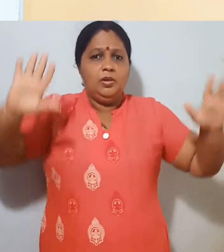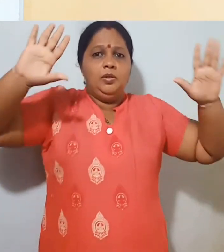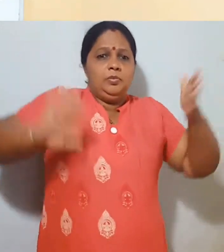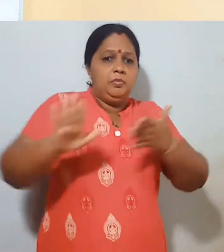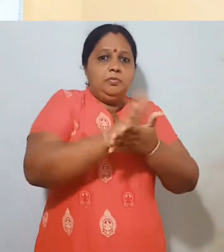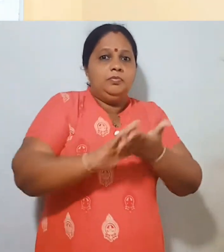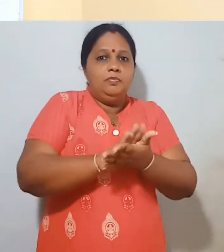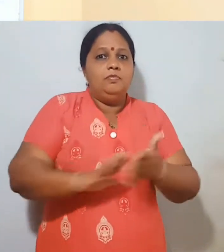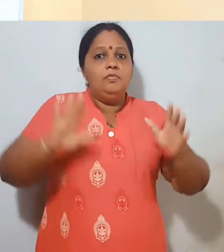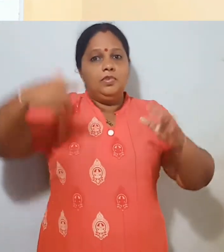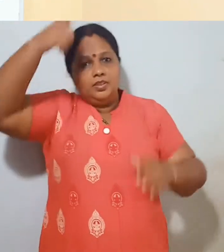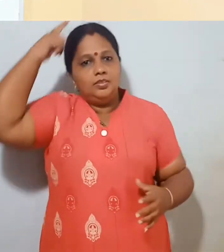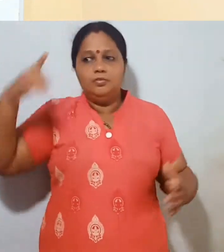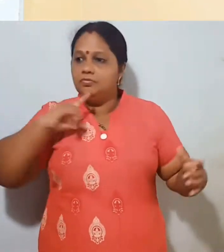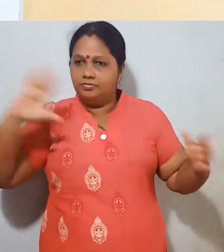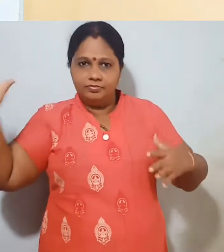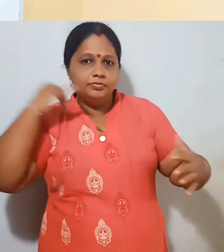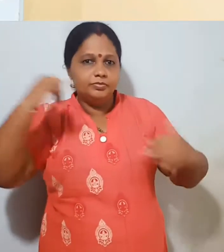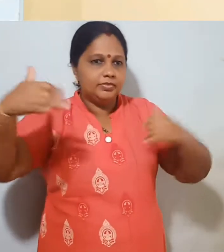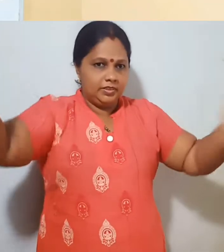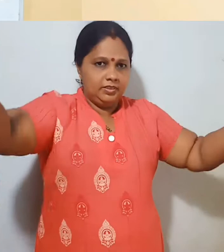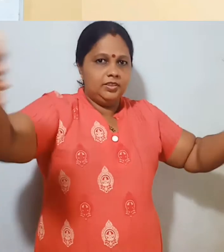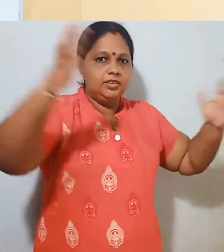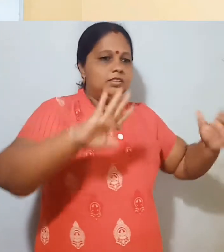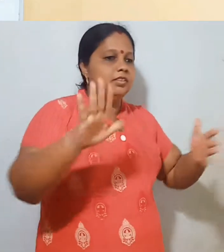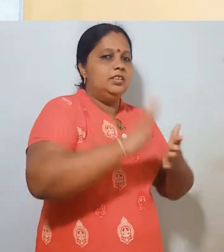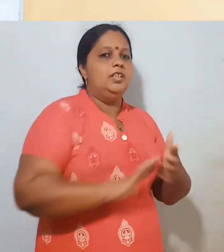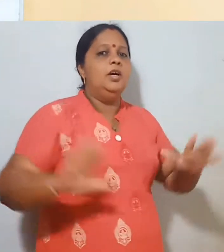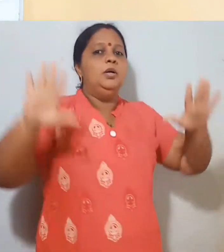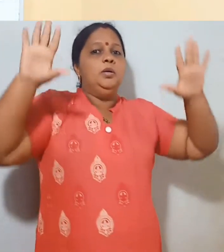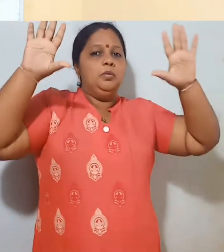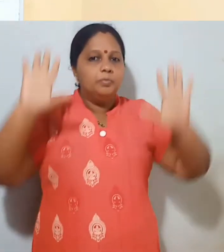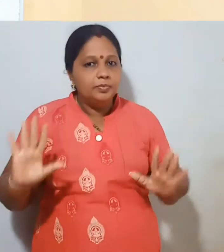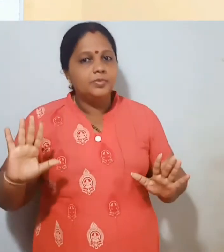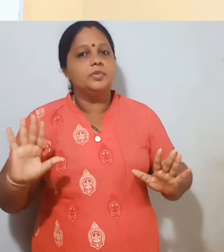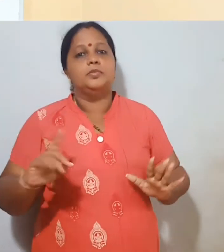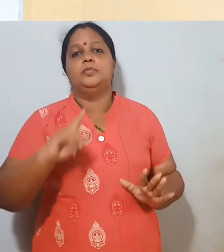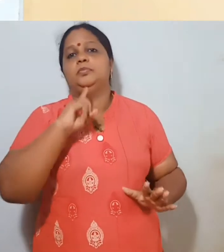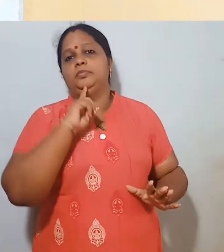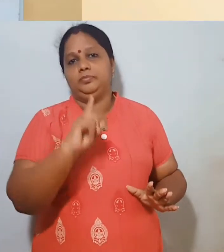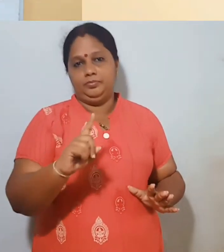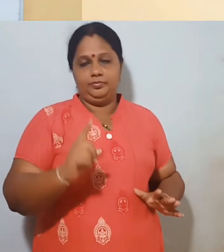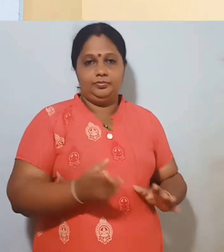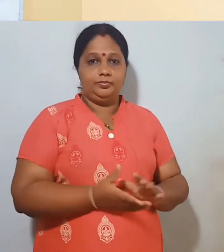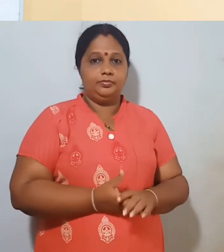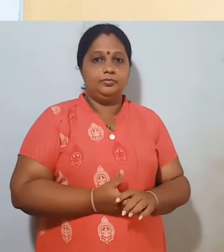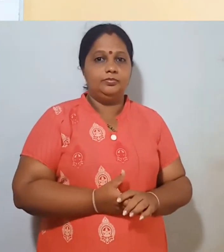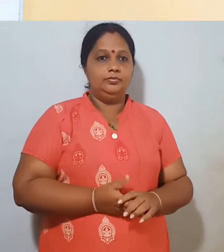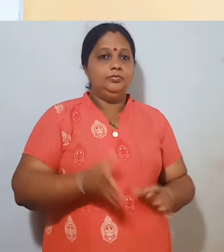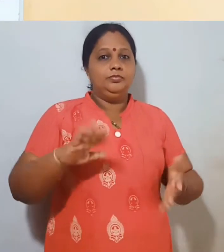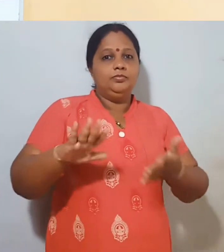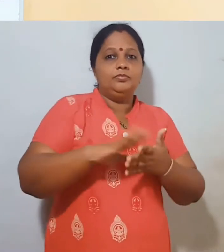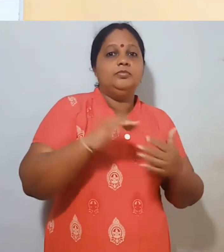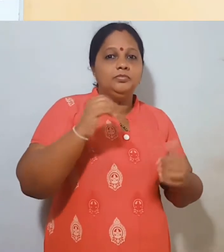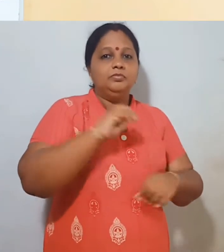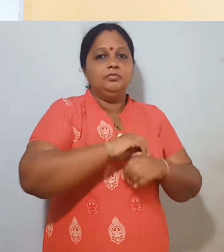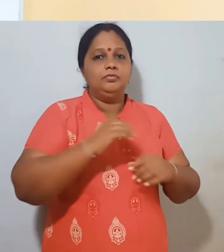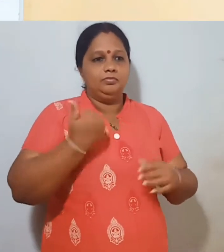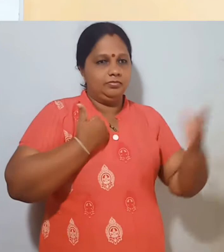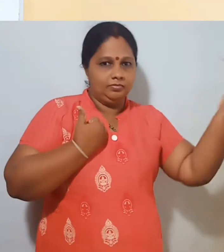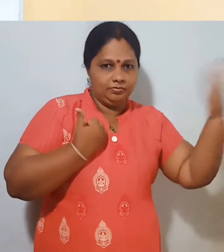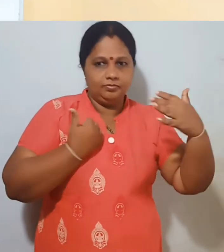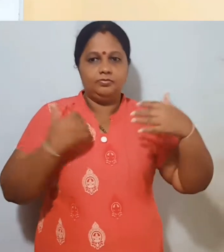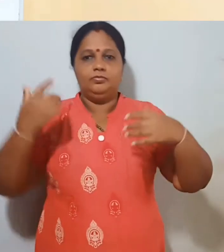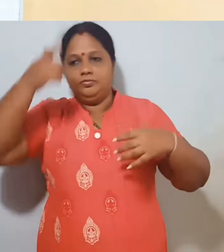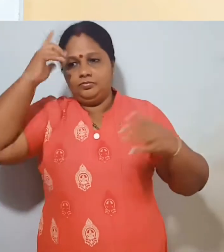இருப்பாங்க, கூட நர்சஸ் ரெடியா இருப்பாங்க, இடங்கள் ரெடியா இருக்கும், ஆபரேஷன் தியேட்டர் ரெடியா இருக்கும். அப்படி நிறைய அரேஞ்ச்மெண்ட் செய்து வைப்பாங்க ஒரு